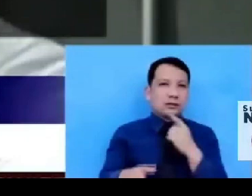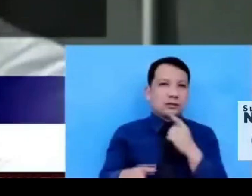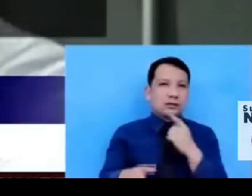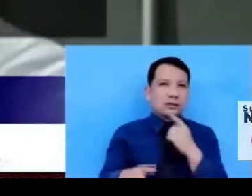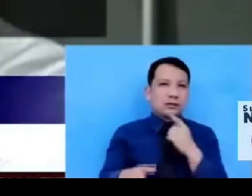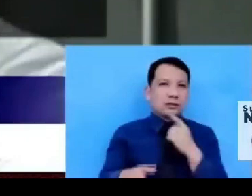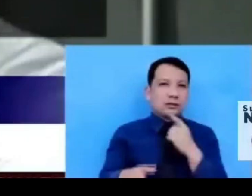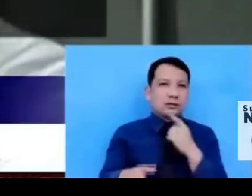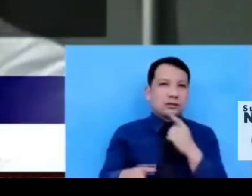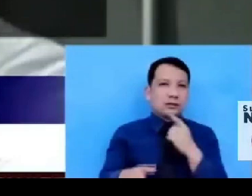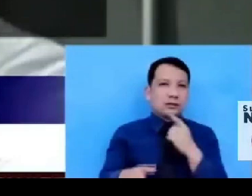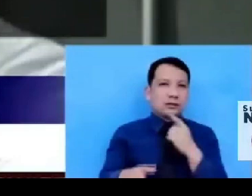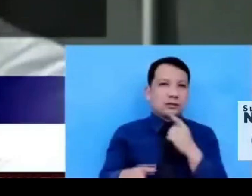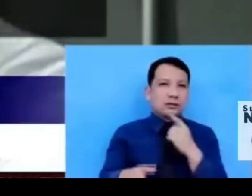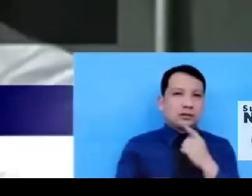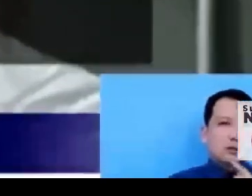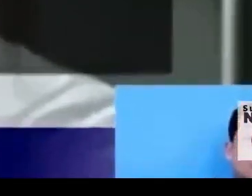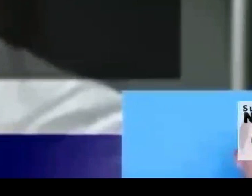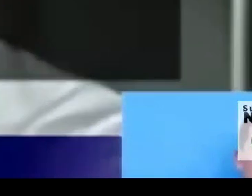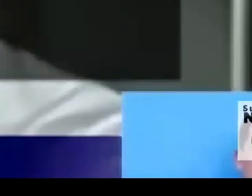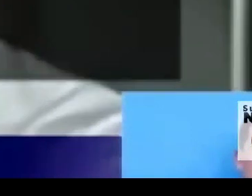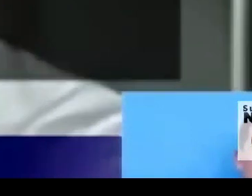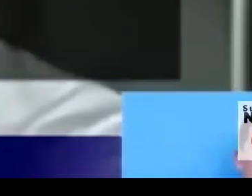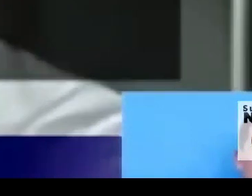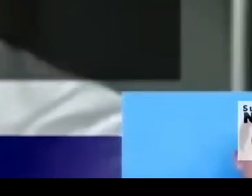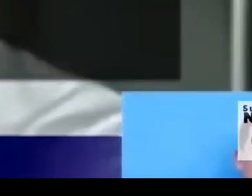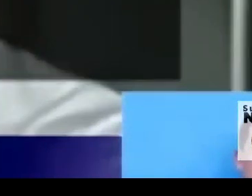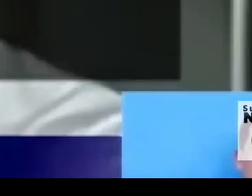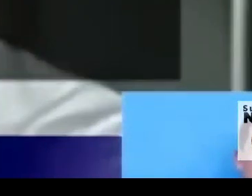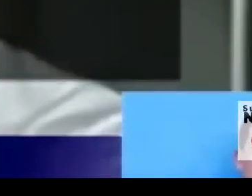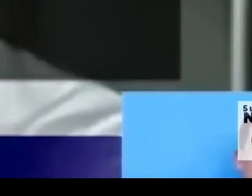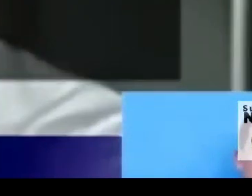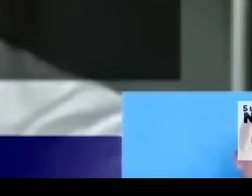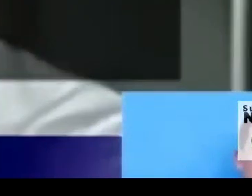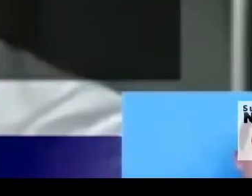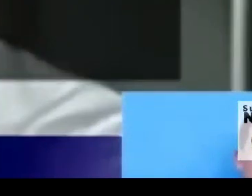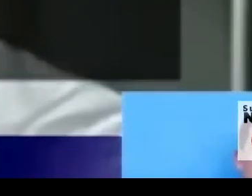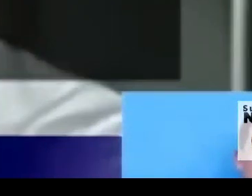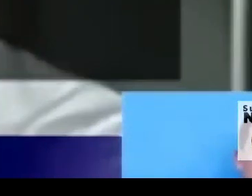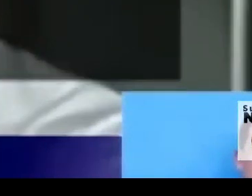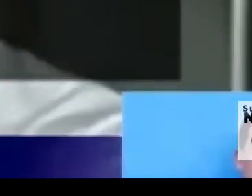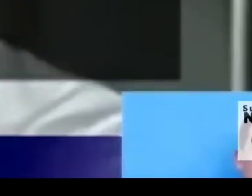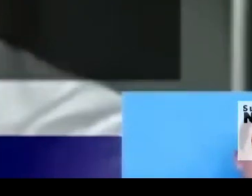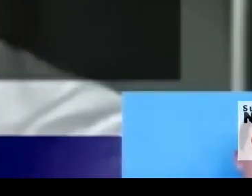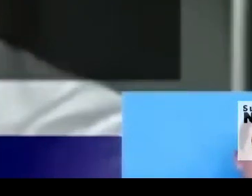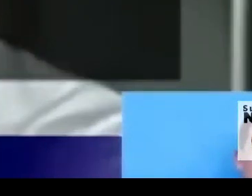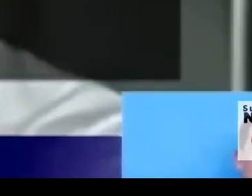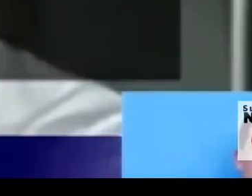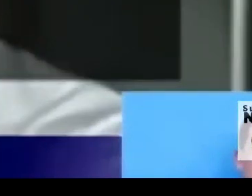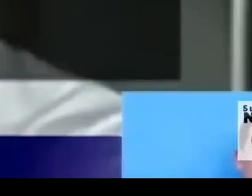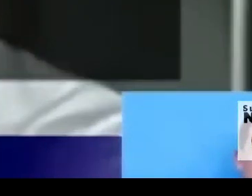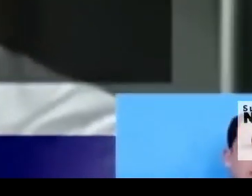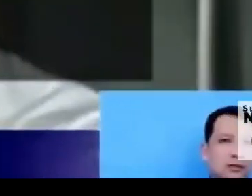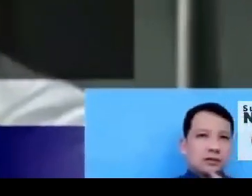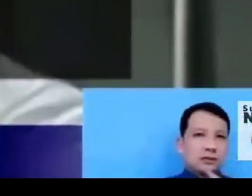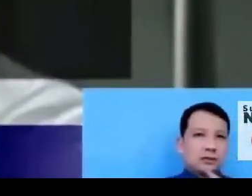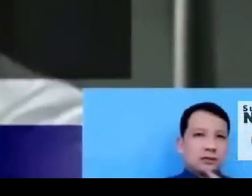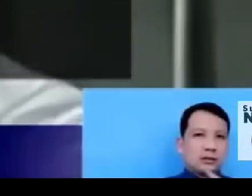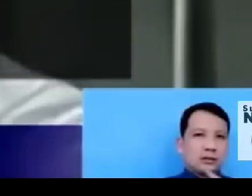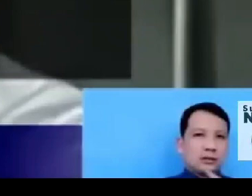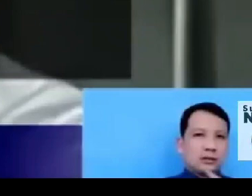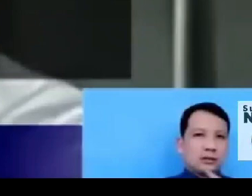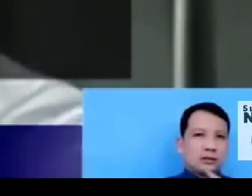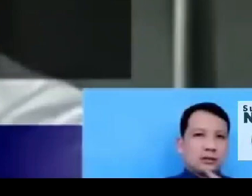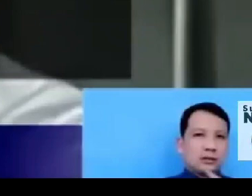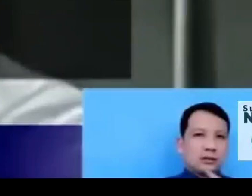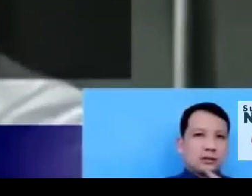kitang-kita nyo naman yung itsura ni Kuya na, ayan o, mukhang sising-sisi talaga siya. No? ito. And sana natutunan na nila